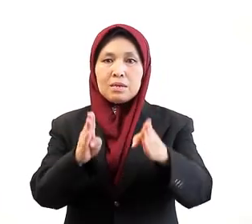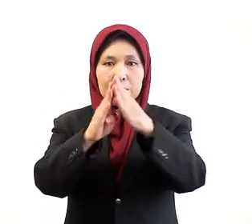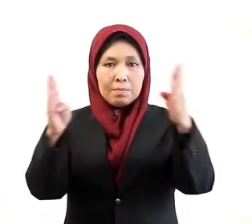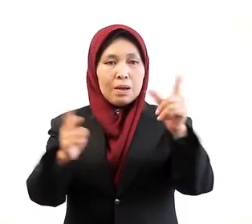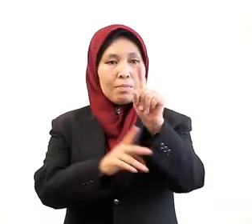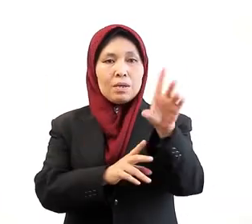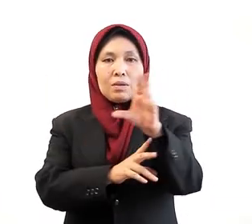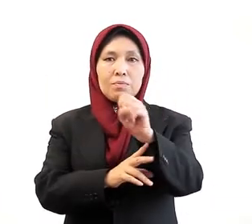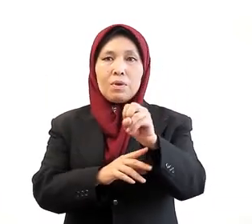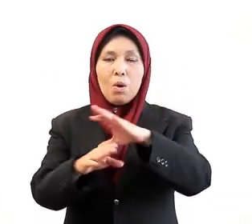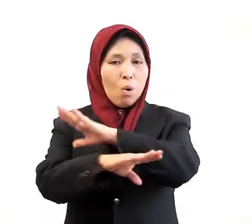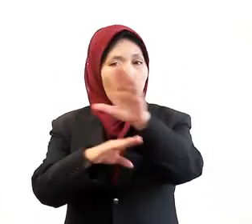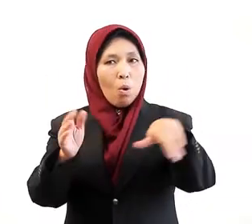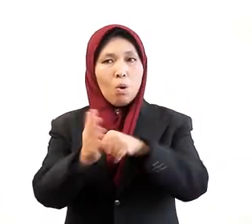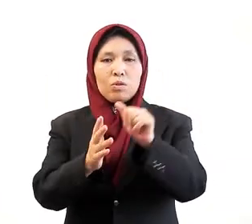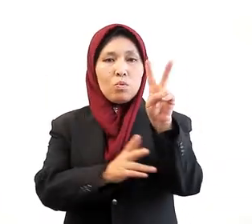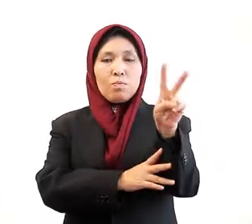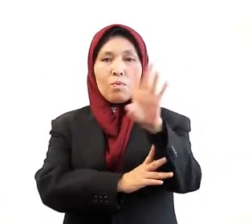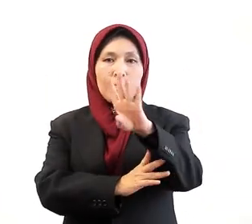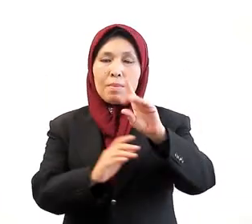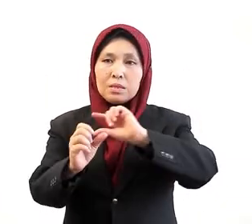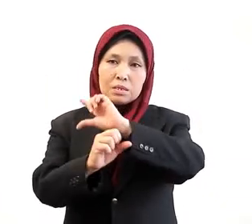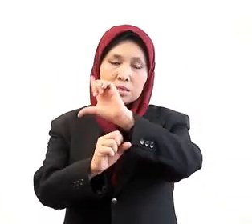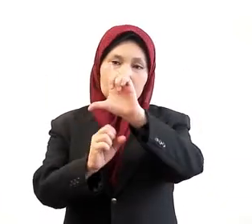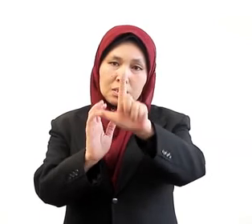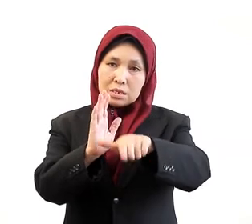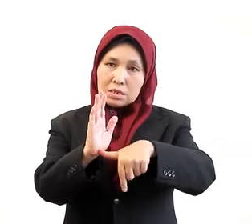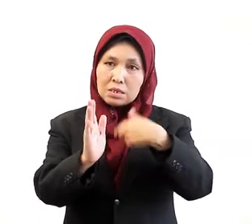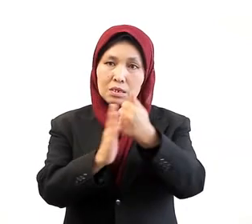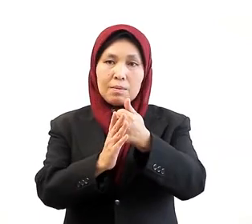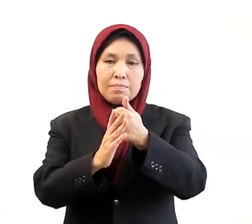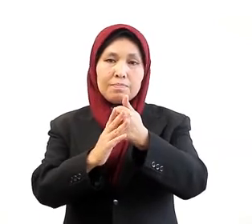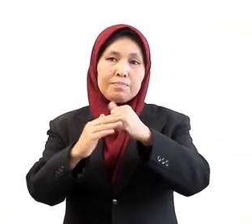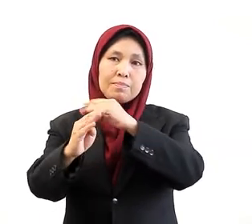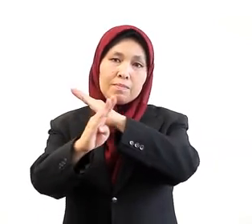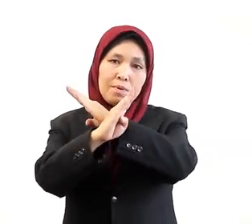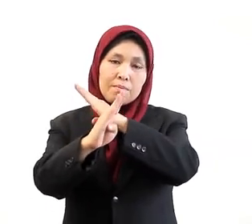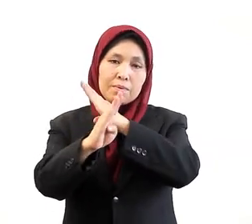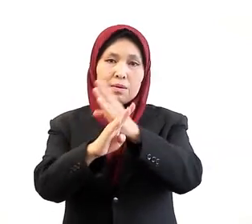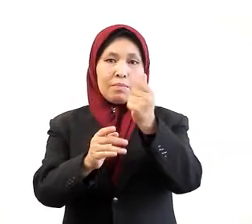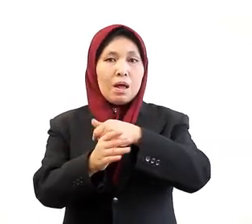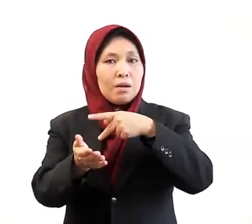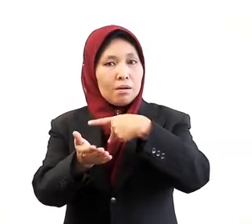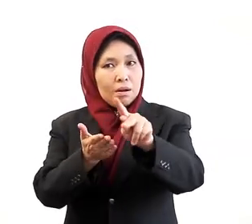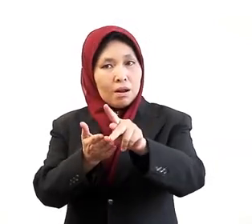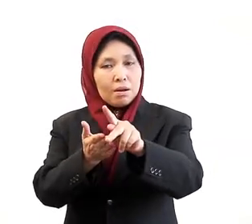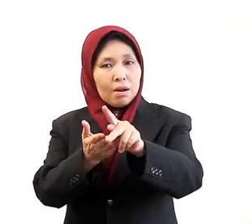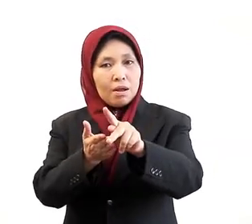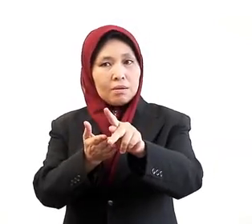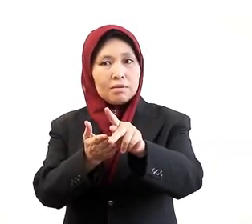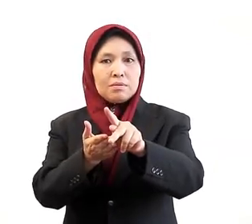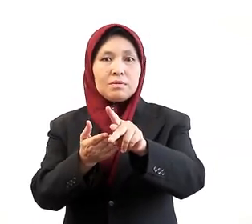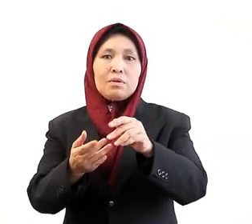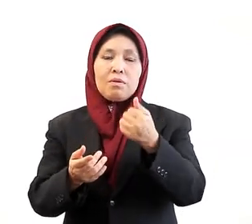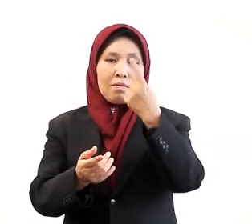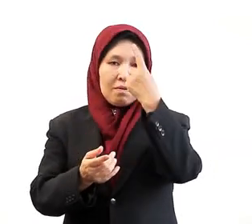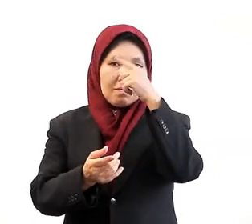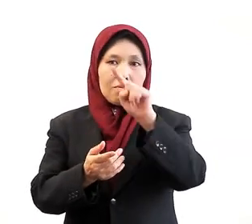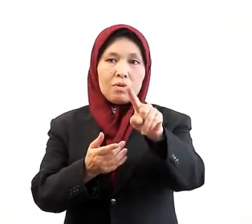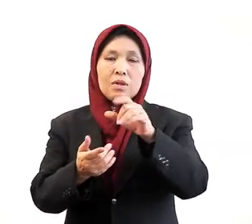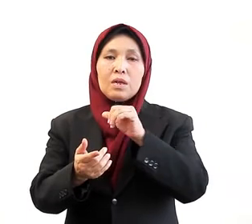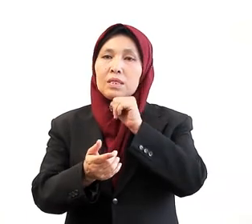Kesemua plan ini menawarkan pelindungan 24 jam di serata dunia. Bayaran sumbangan takaful